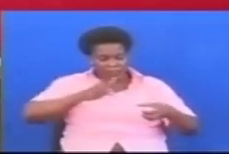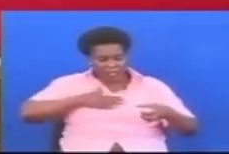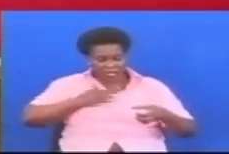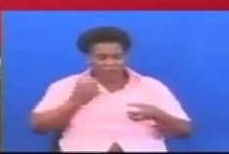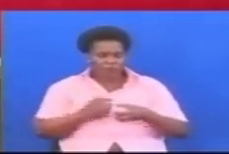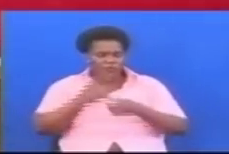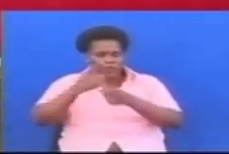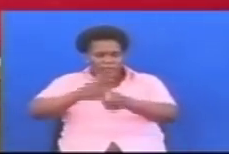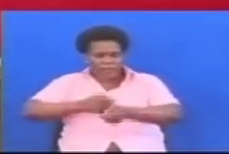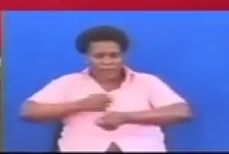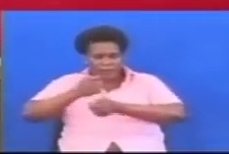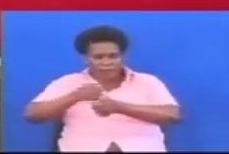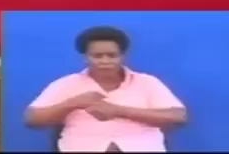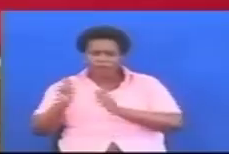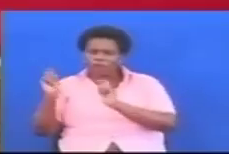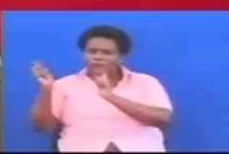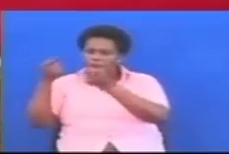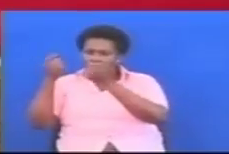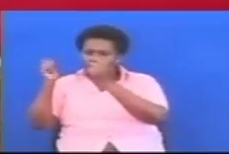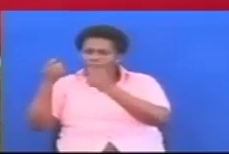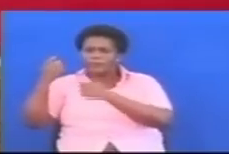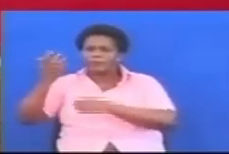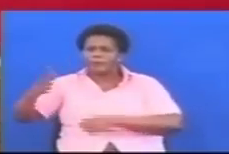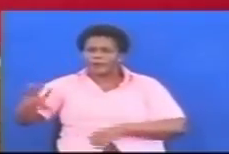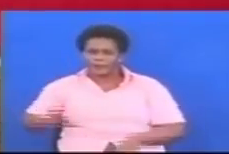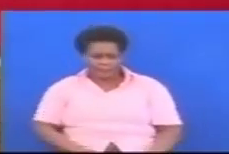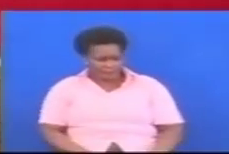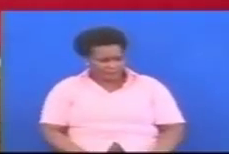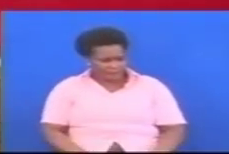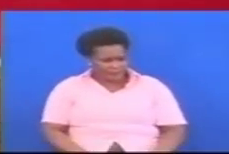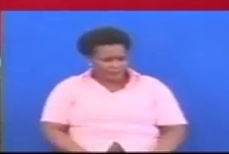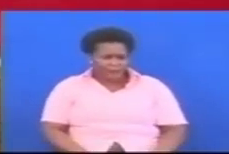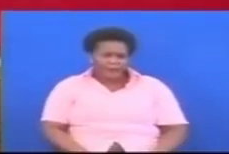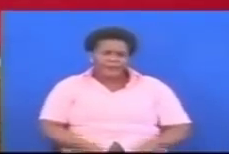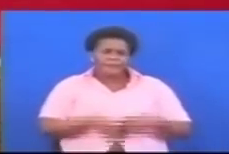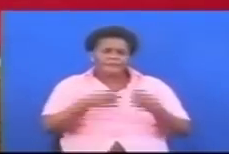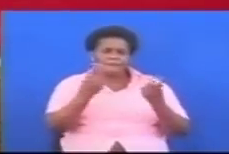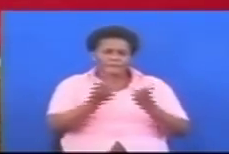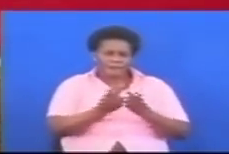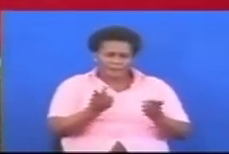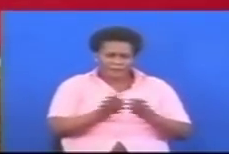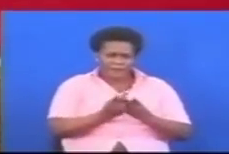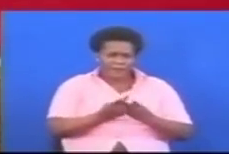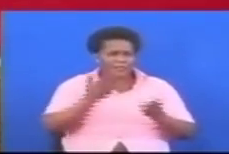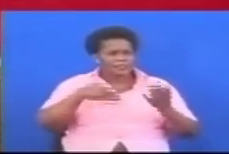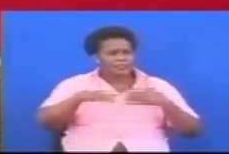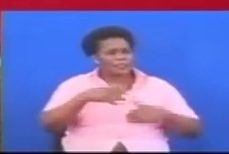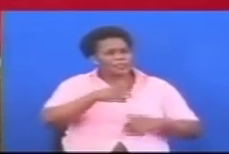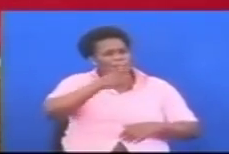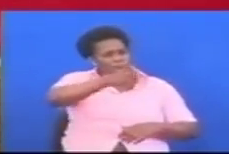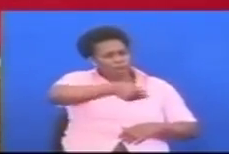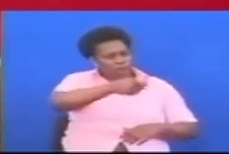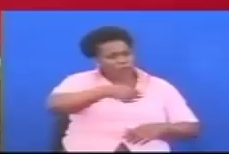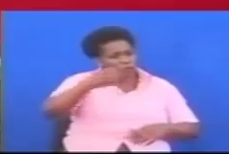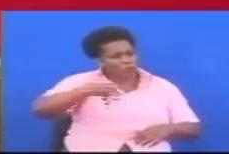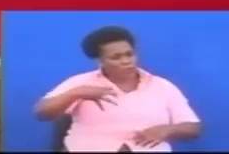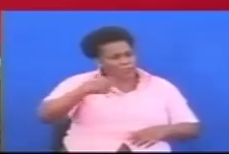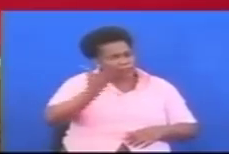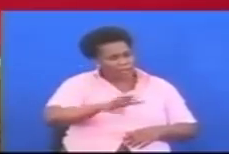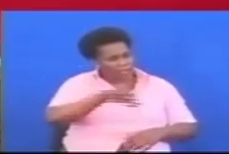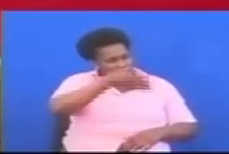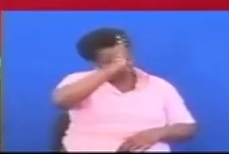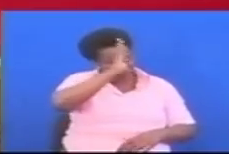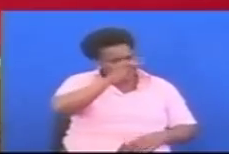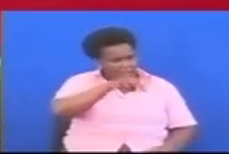mifugo na maji. Mheshimiwa Mwenyekiti, napenda kumpongeza na kumshukuru waziri wa maji Mheshimiwa Profesa Makame Mbarawa, naibu